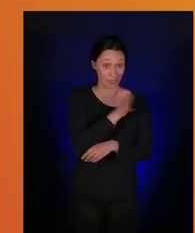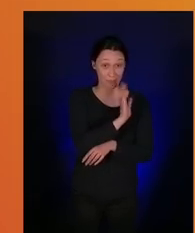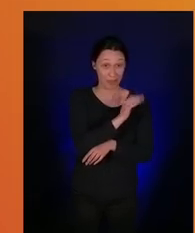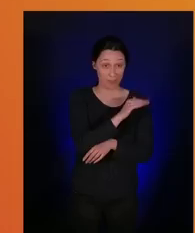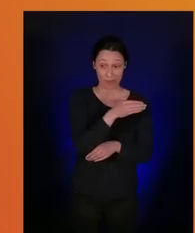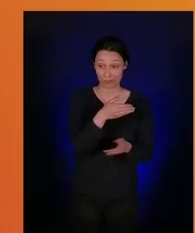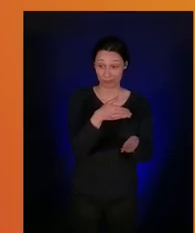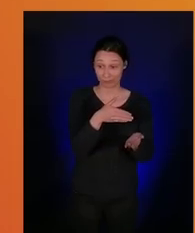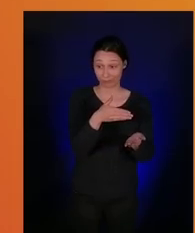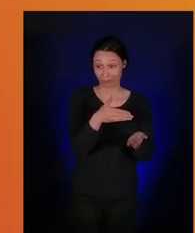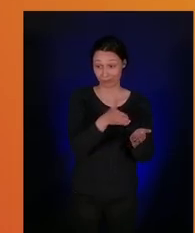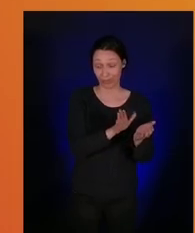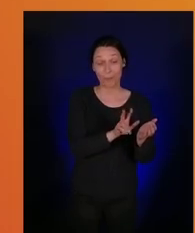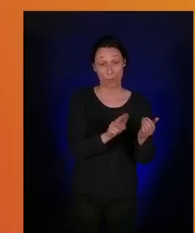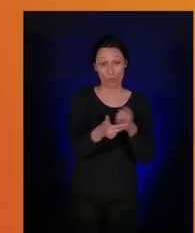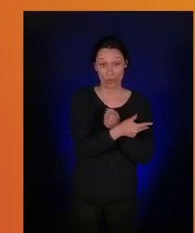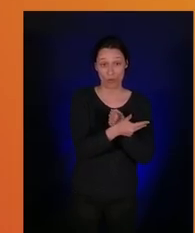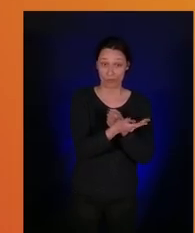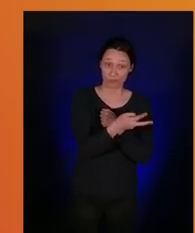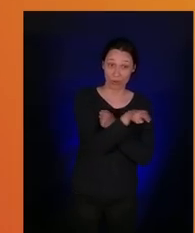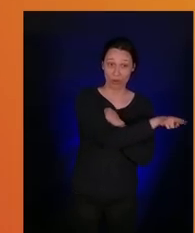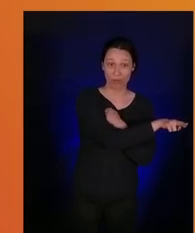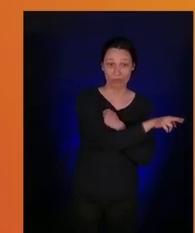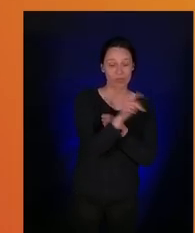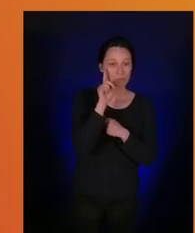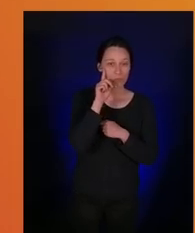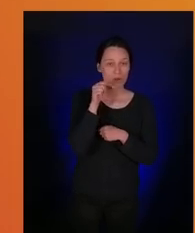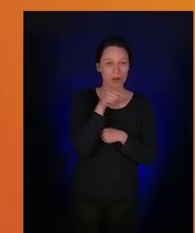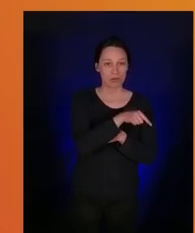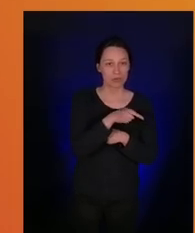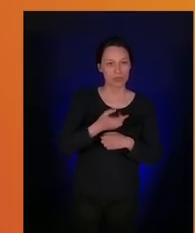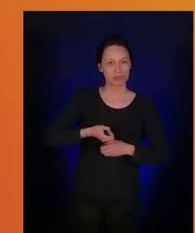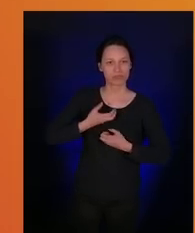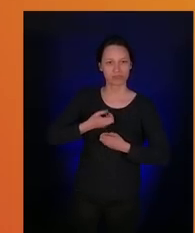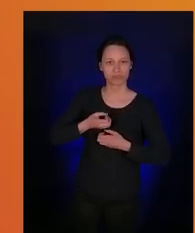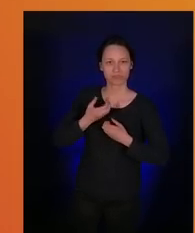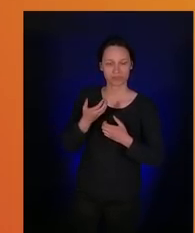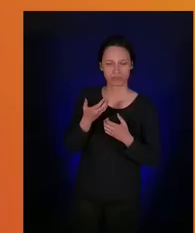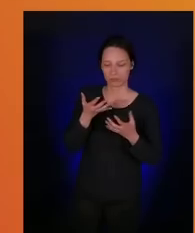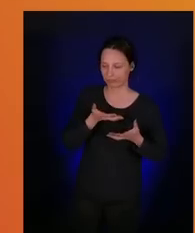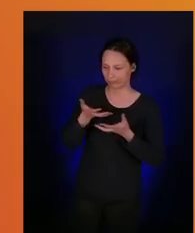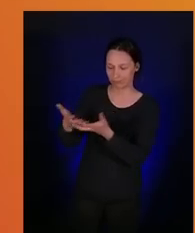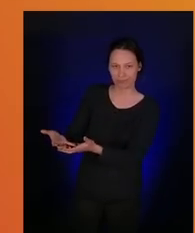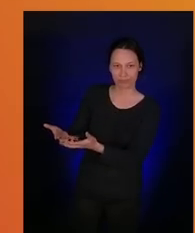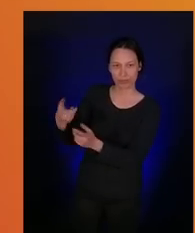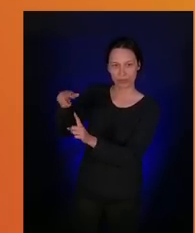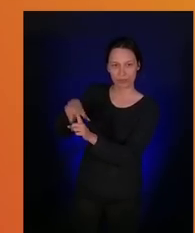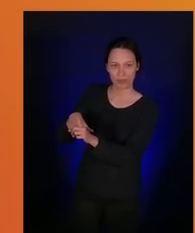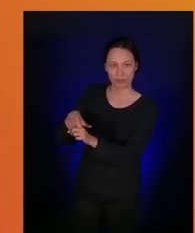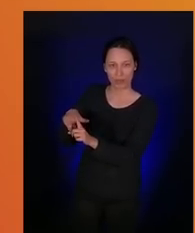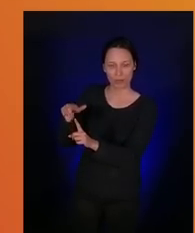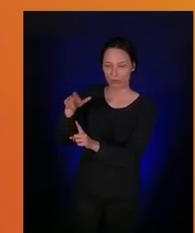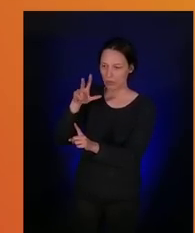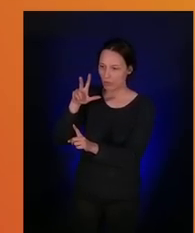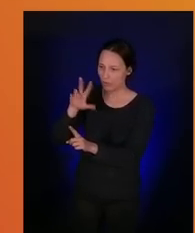simplement parce qu'il avait le discours de Marie Buisson. Il l'a donné à un collègue de l'Humain pour qu'il puisse commencer à faire son travail.